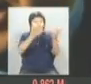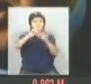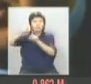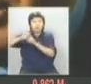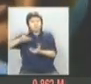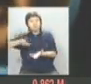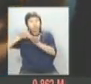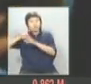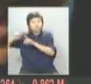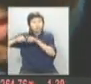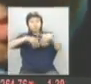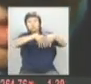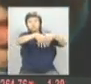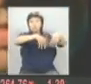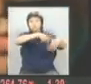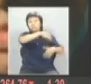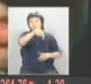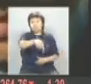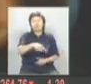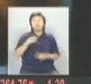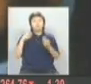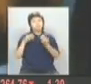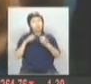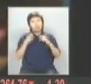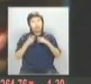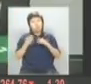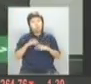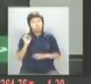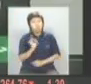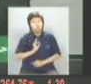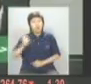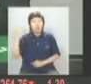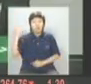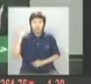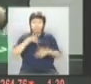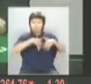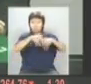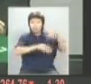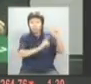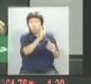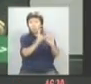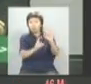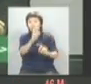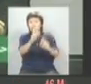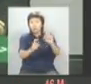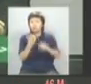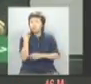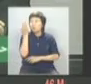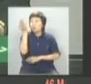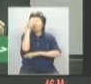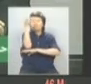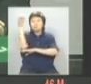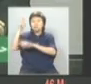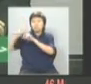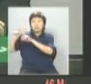ทุดริเบีรประจำสาหบปชาชาติเก่าหาว่าพัน dobreกาดฟี่ค่าลางเผ่าพประชาชนและเรีกร้องใหนอนชาติเข้าหุดยังก